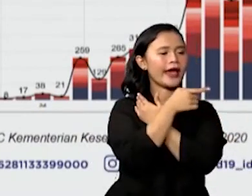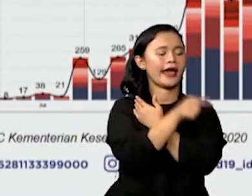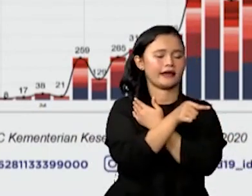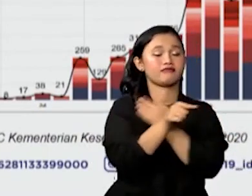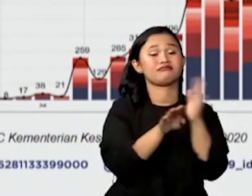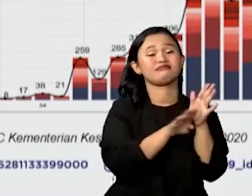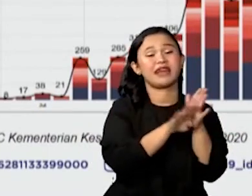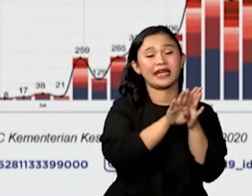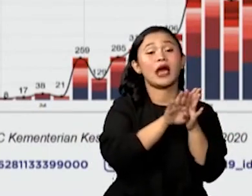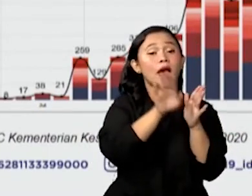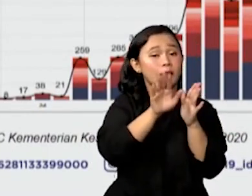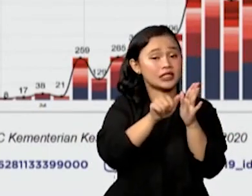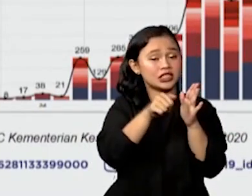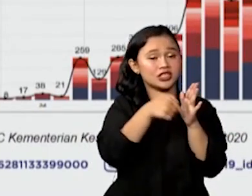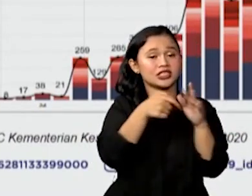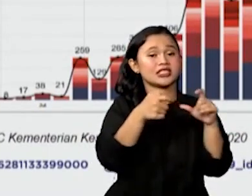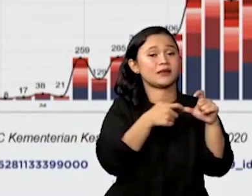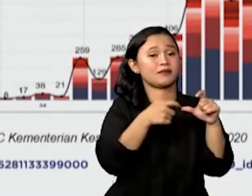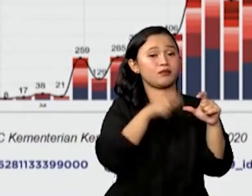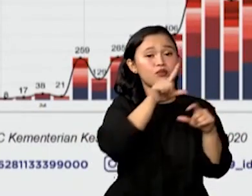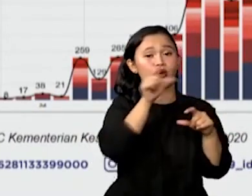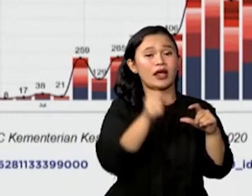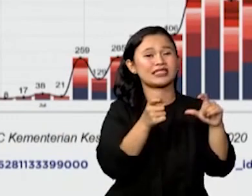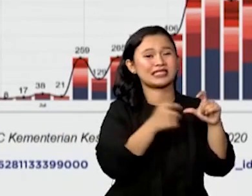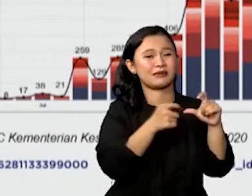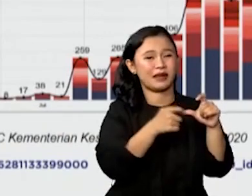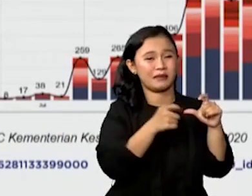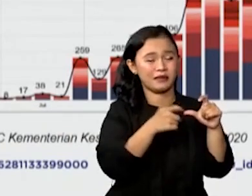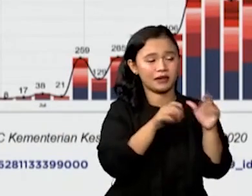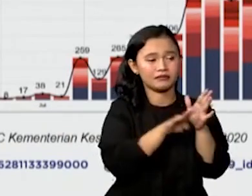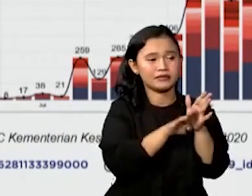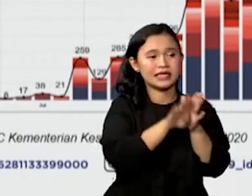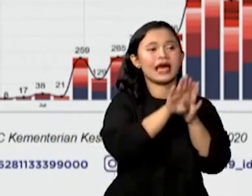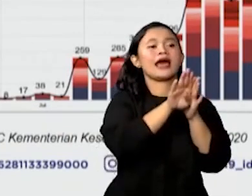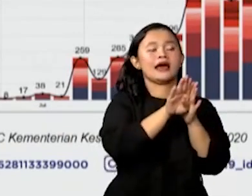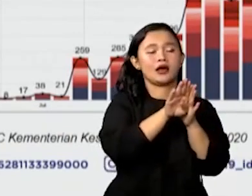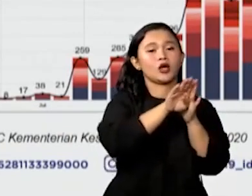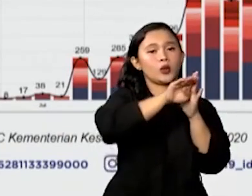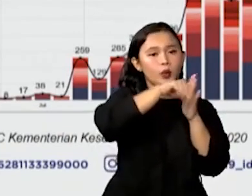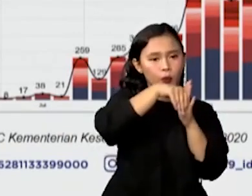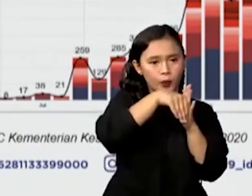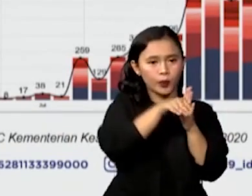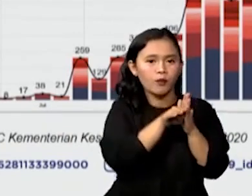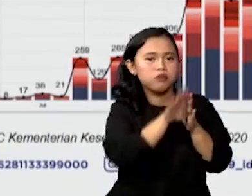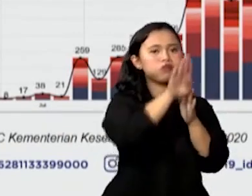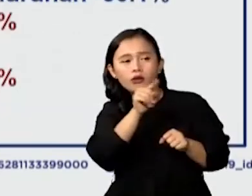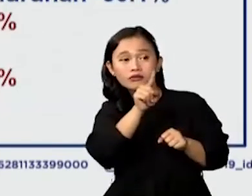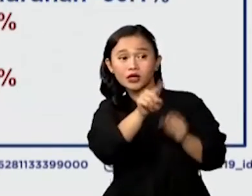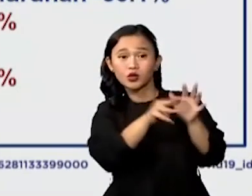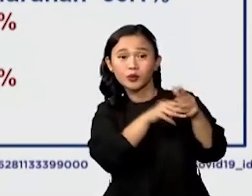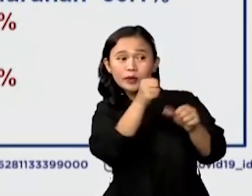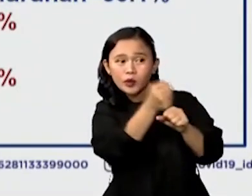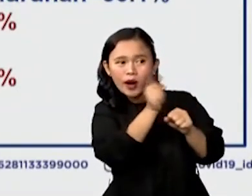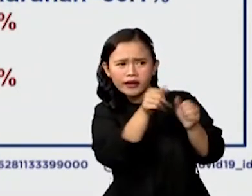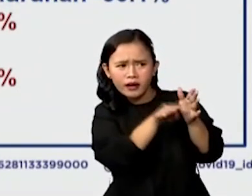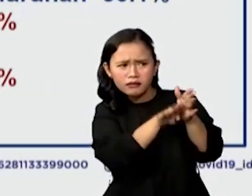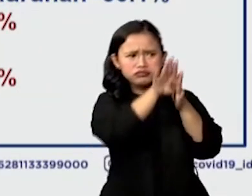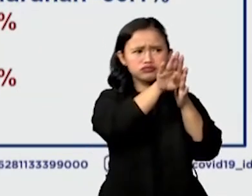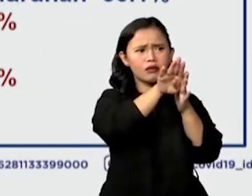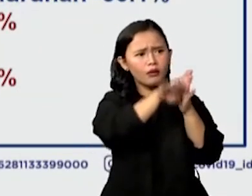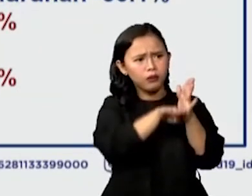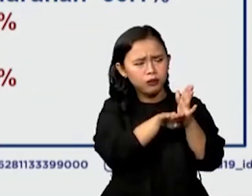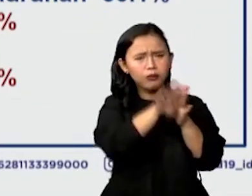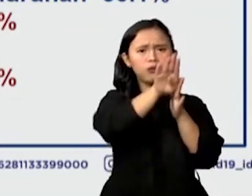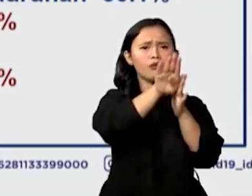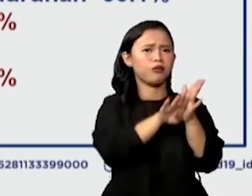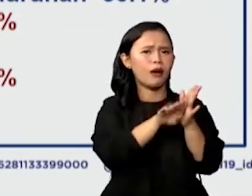trennya masih penaikan, terutama di bulan September, sempat turun 2 pekan lalu, kemudian pekan terakhir masih naik lagi. Sementara 4